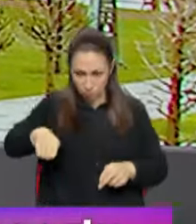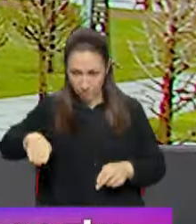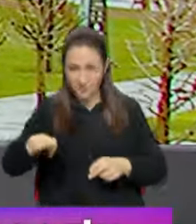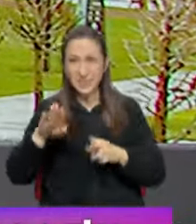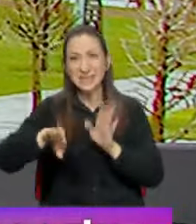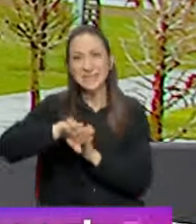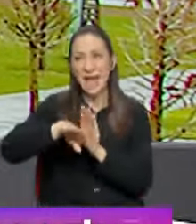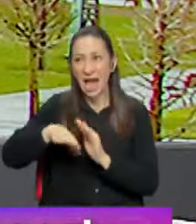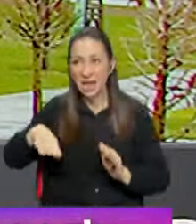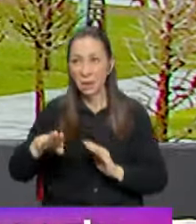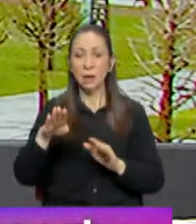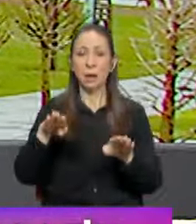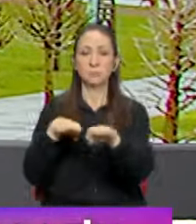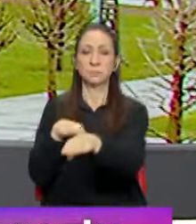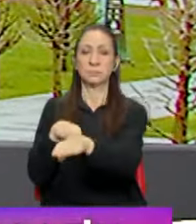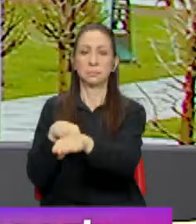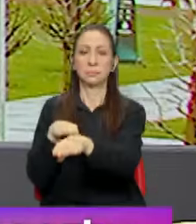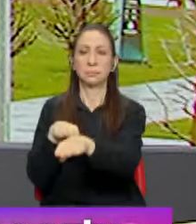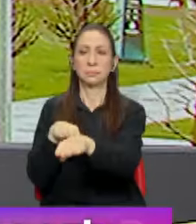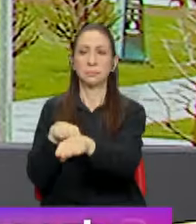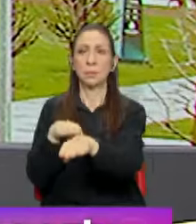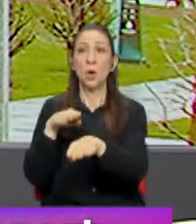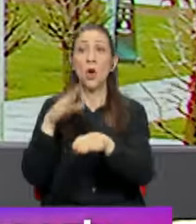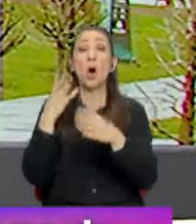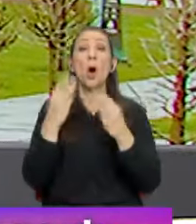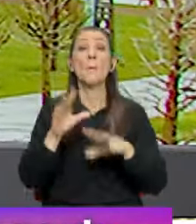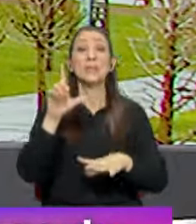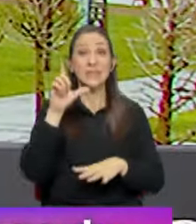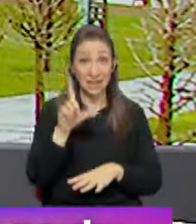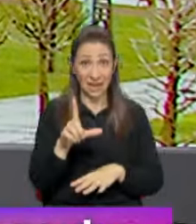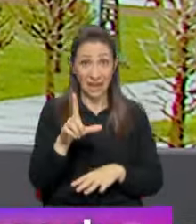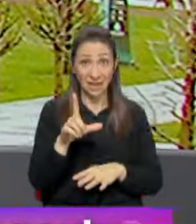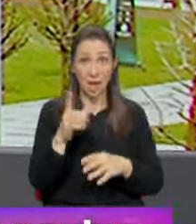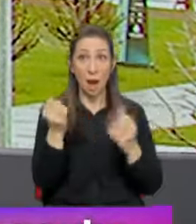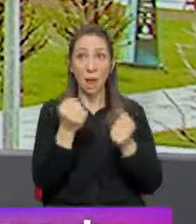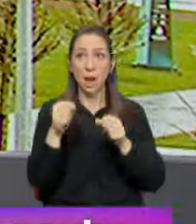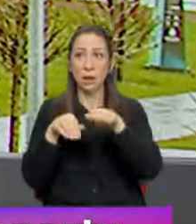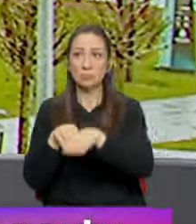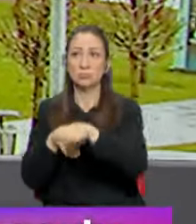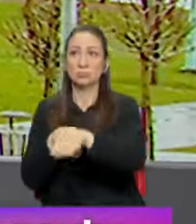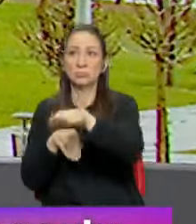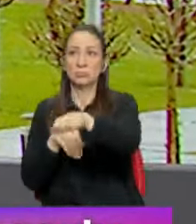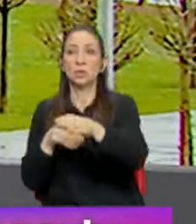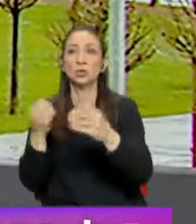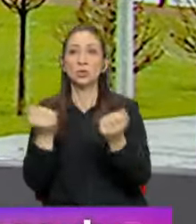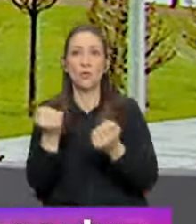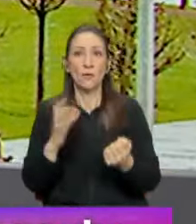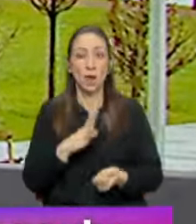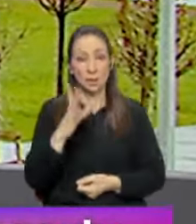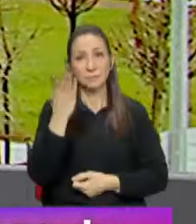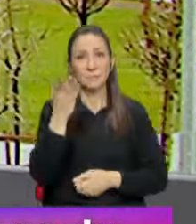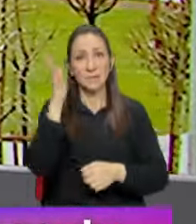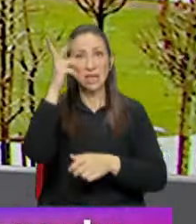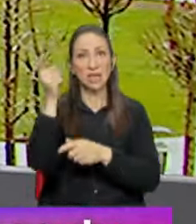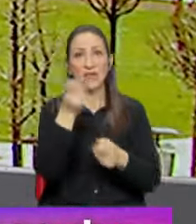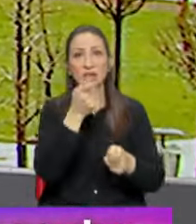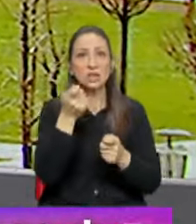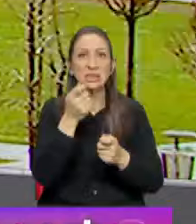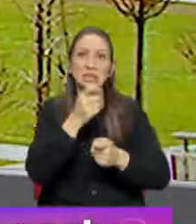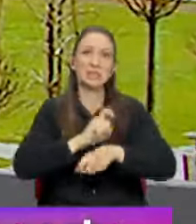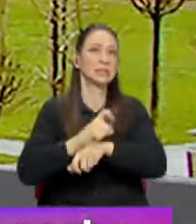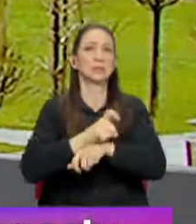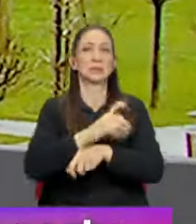gerekirken kapatılmış. Emniyet şeridinde olmaması gereken araçlar ve şoförler bulunuyor. İtfaiyecilerin